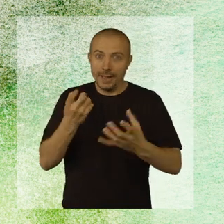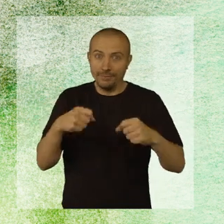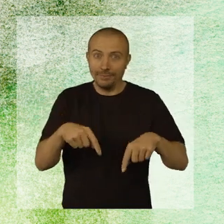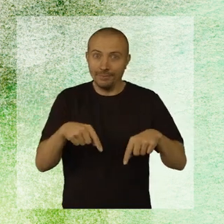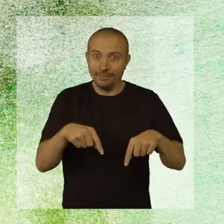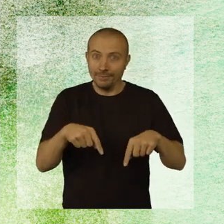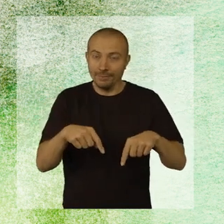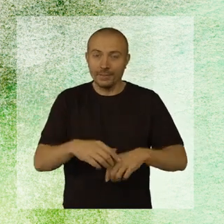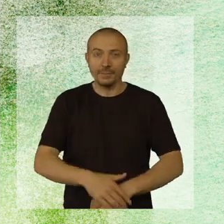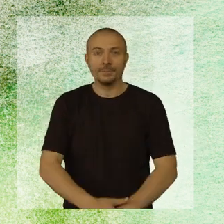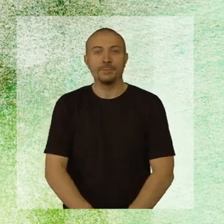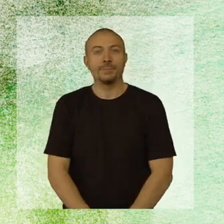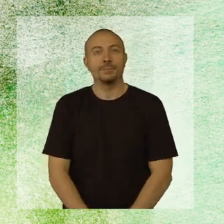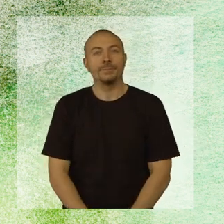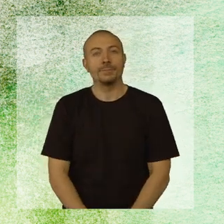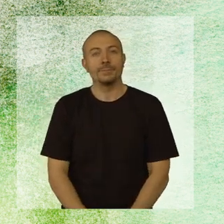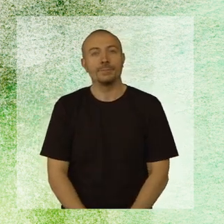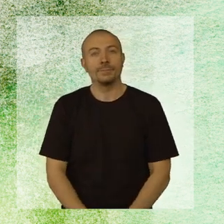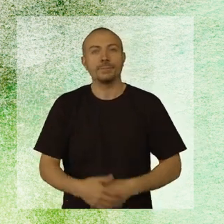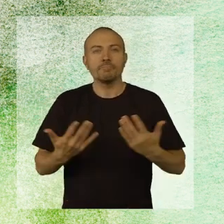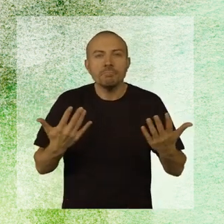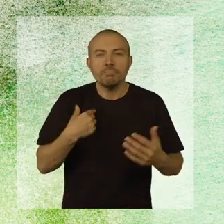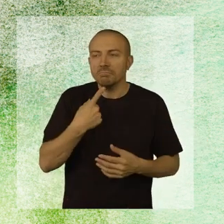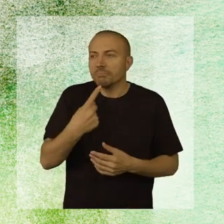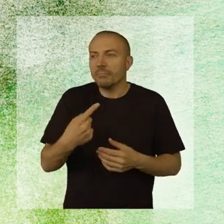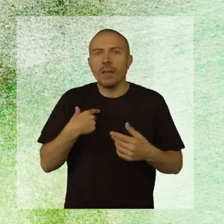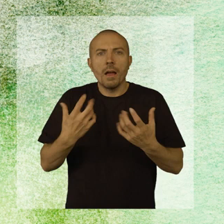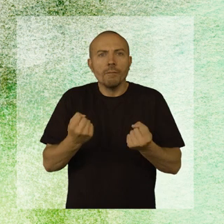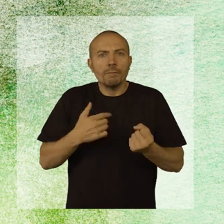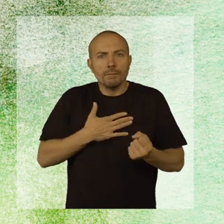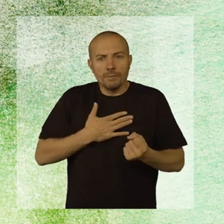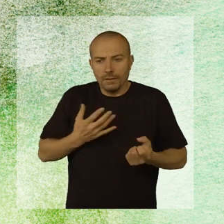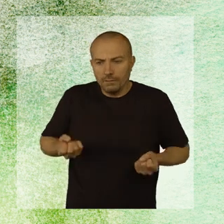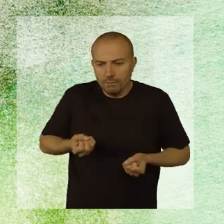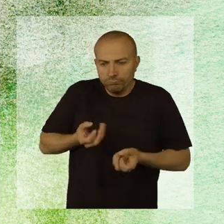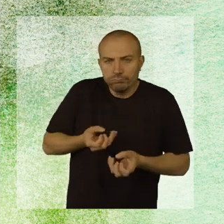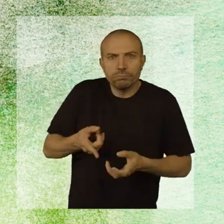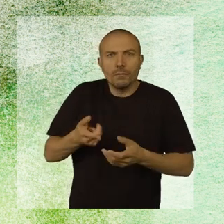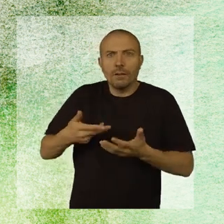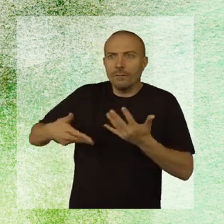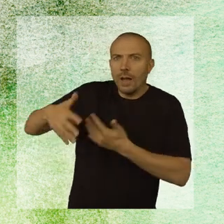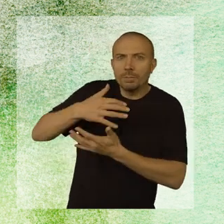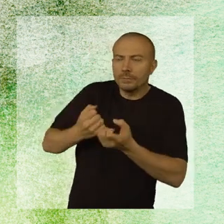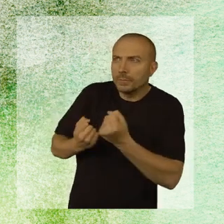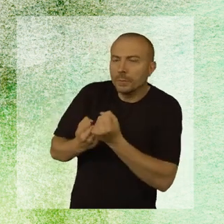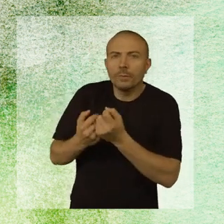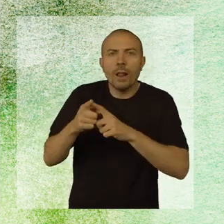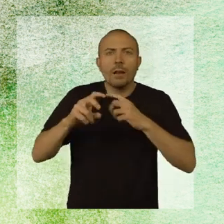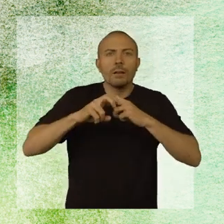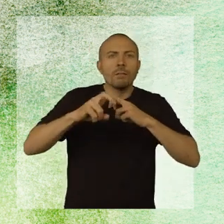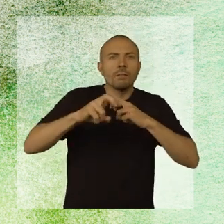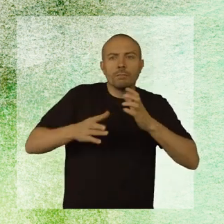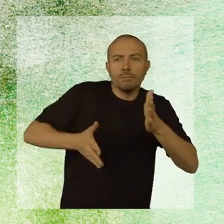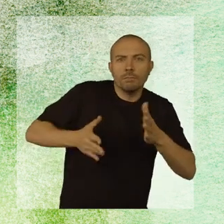plastiques peuvent causer à l'environnement. I just say I'm doing things to help the